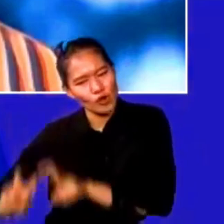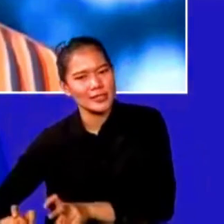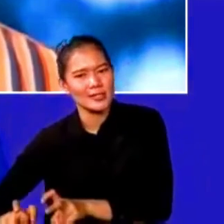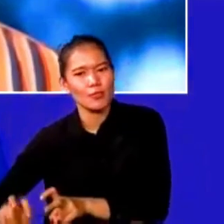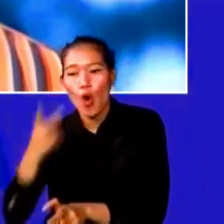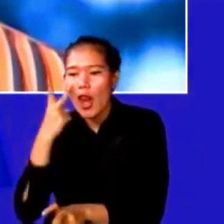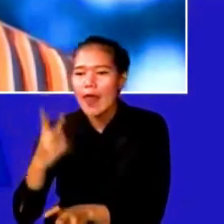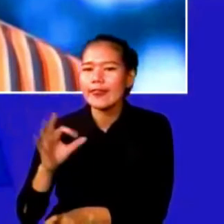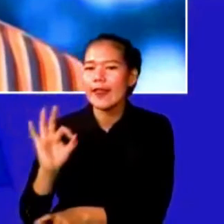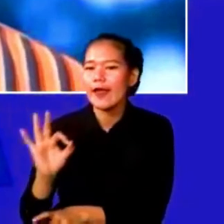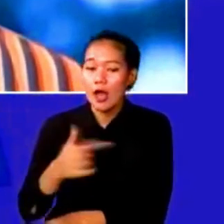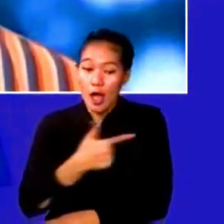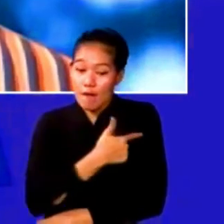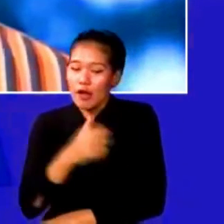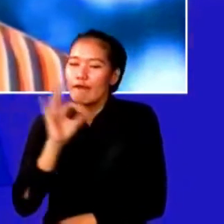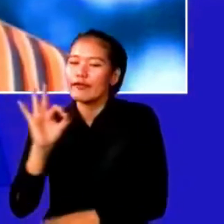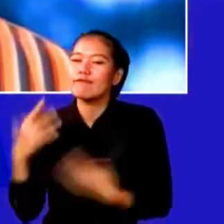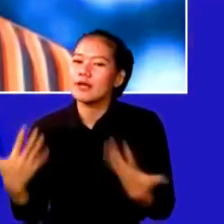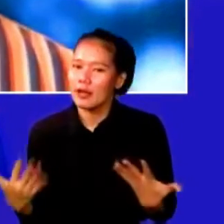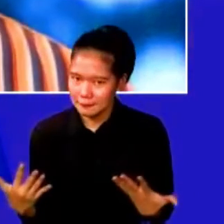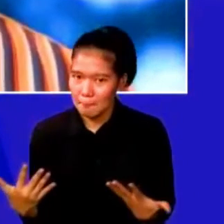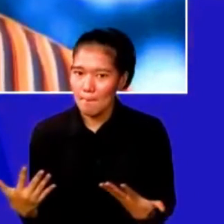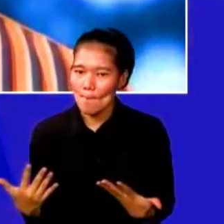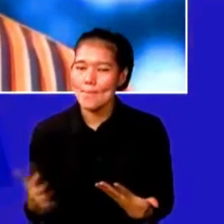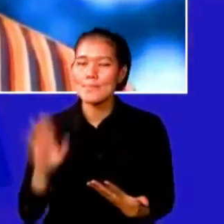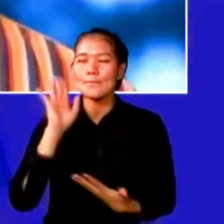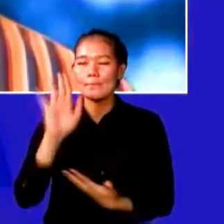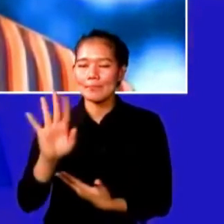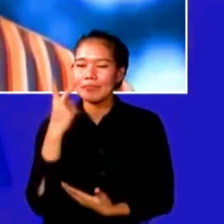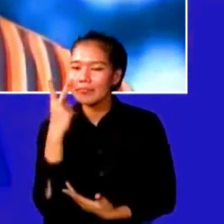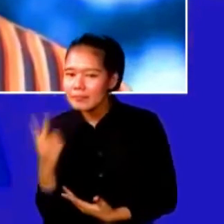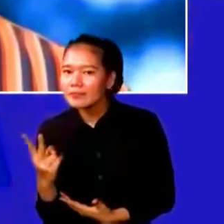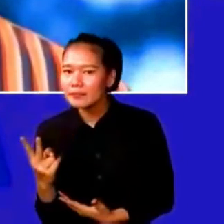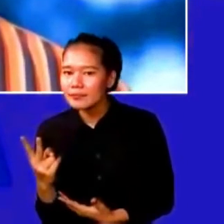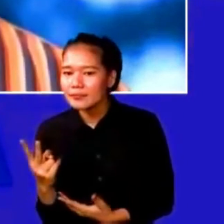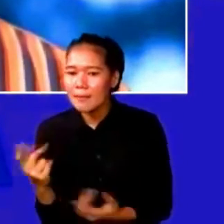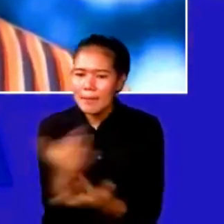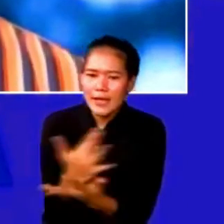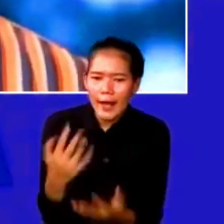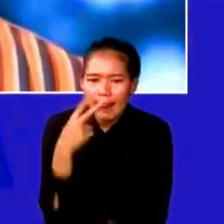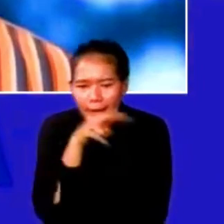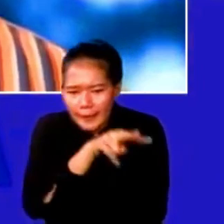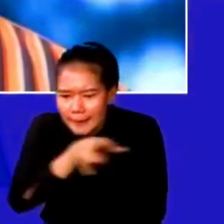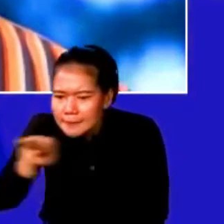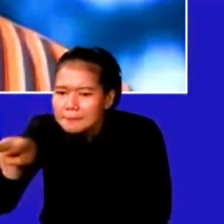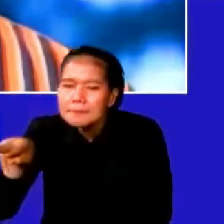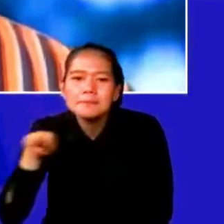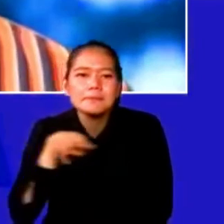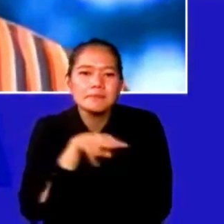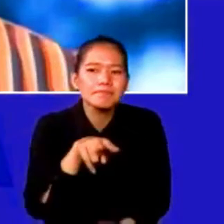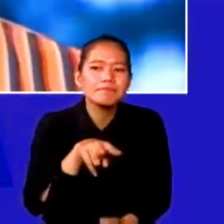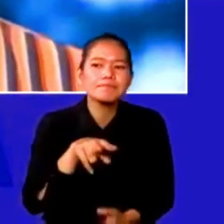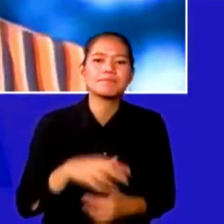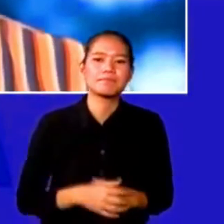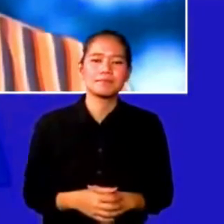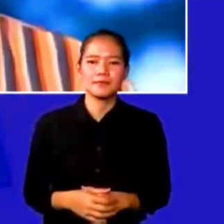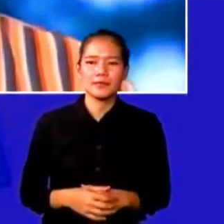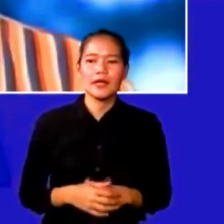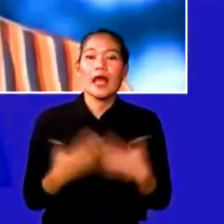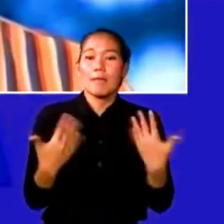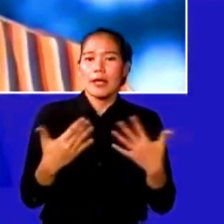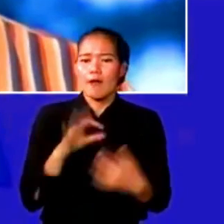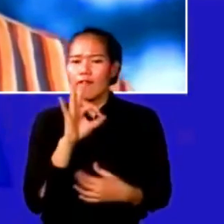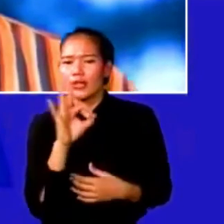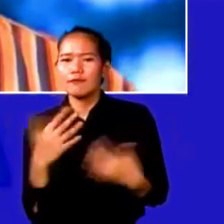ingin tahu efektifitas dari pada vaksin kasih lihat tanpa nama di masyarakat yakni lihat 8 namanya